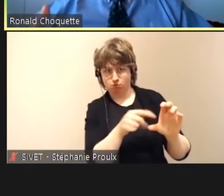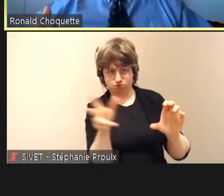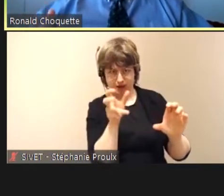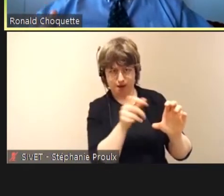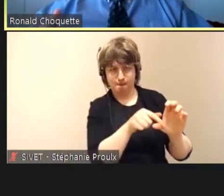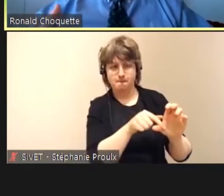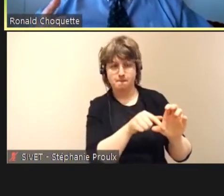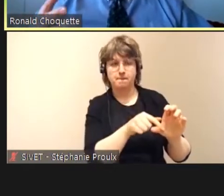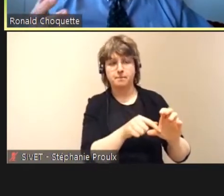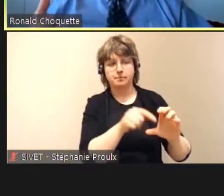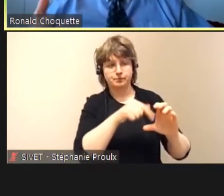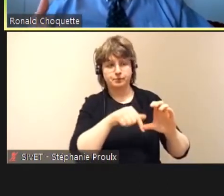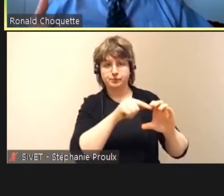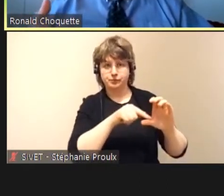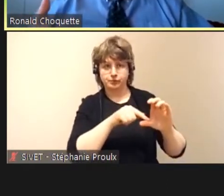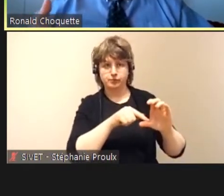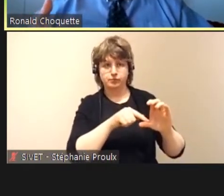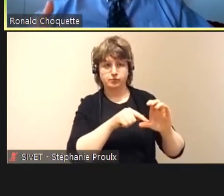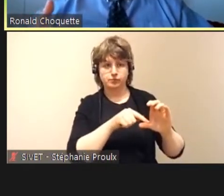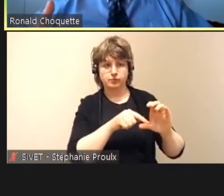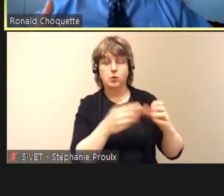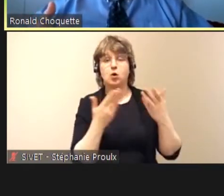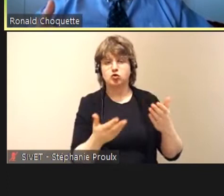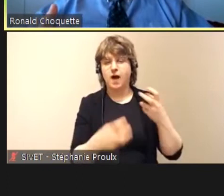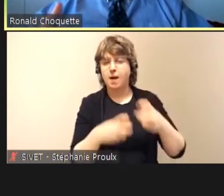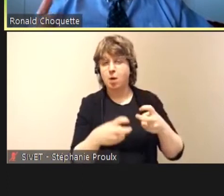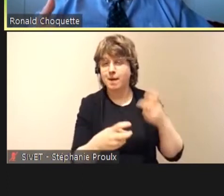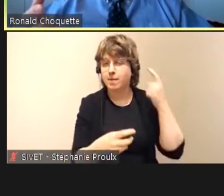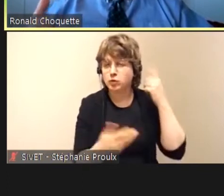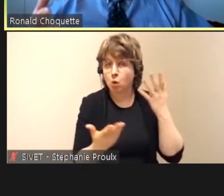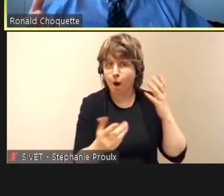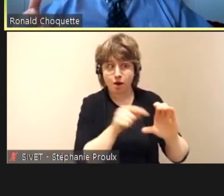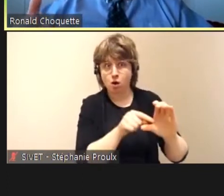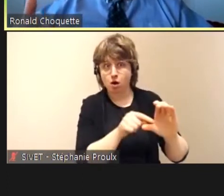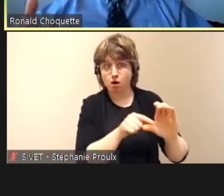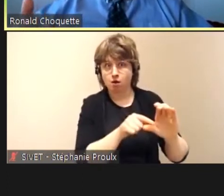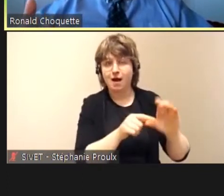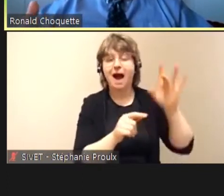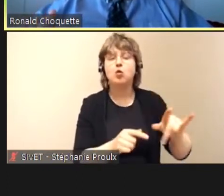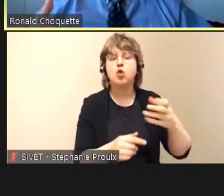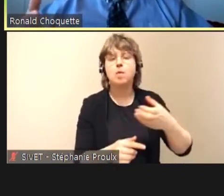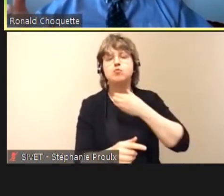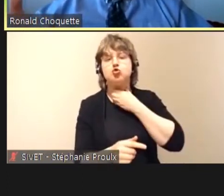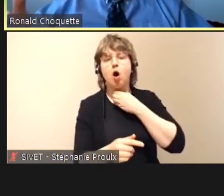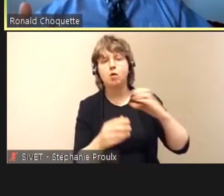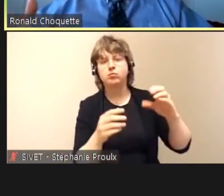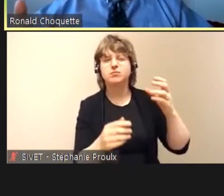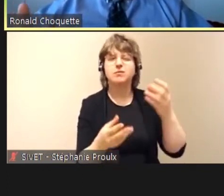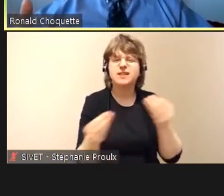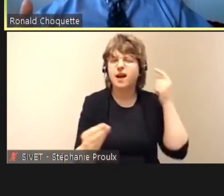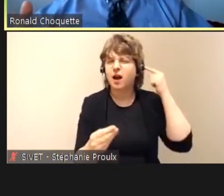Dans cette partie-là, un des fréquents problèmes d'audition, ça va être causé par un bouchon de cérumen, ce qu'on